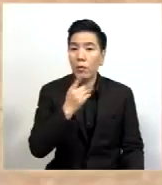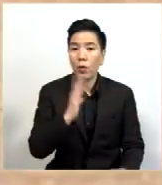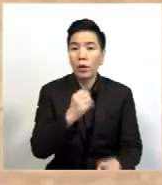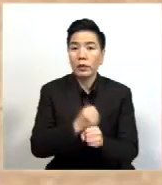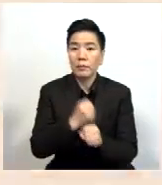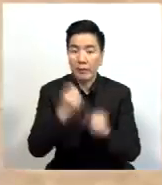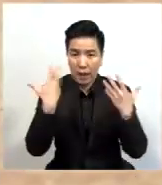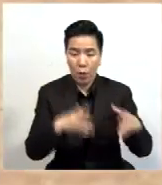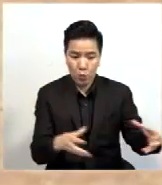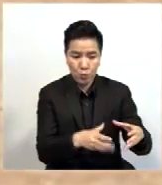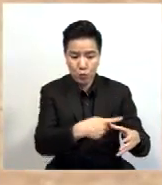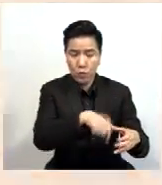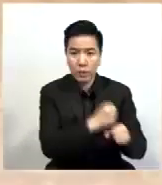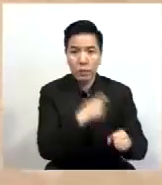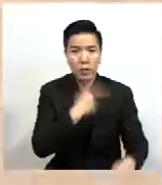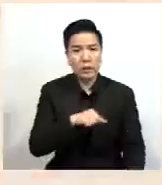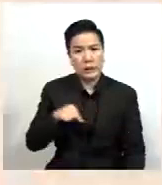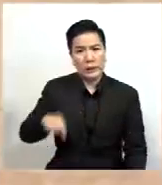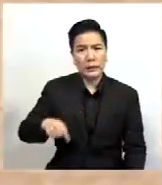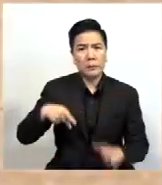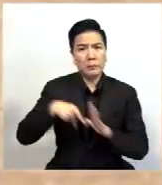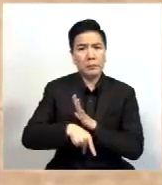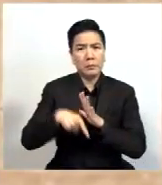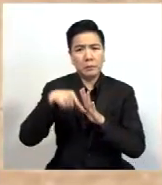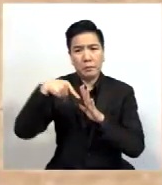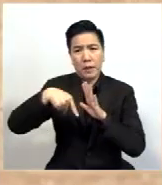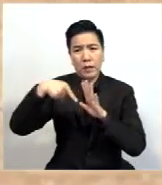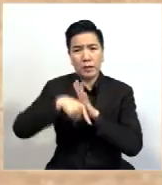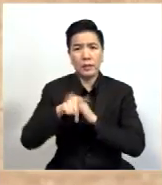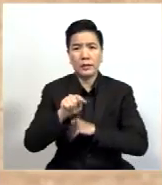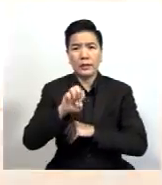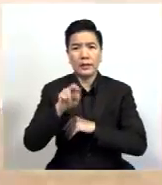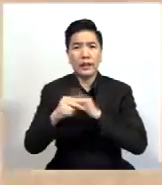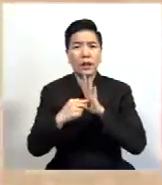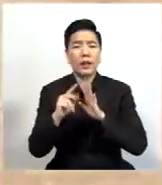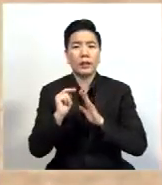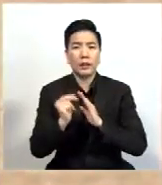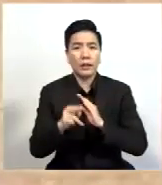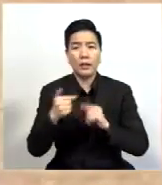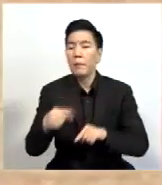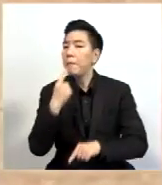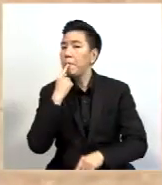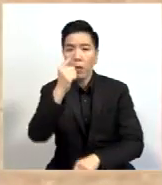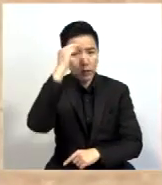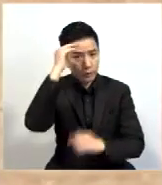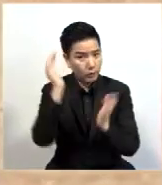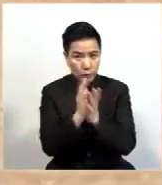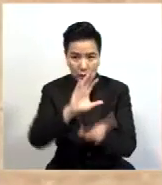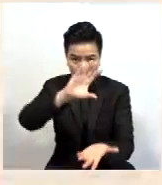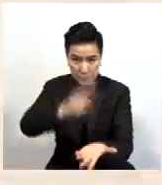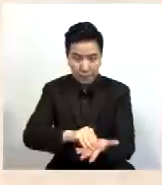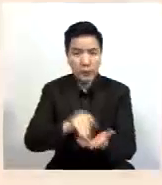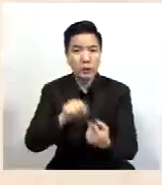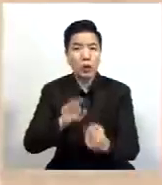าให้คุณพฤตินันท์นะครับไปดำเนินร้องทุกข์กล่าวโทษกับเจ้าที่ตำรวจนะครับ